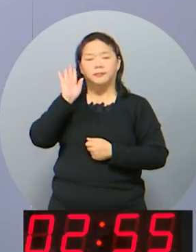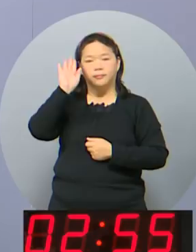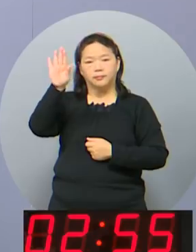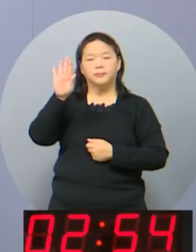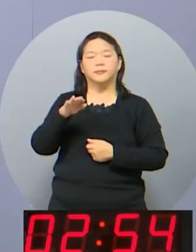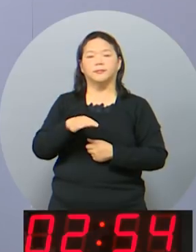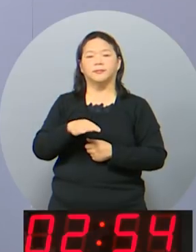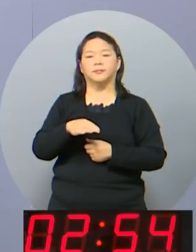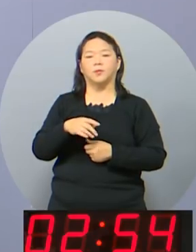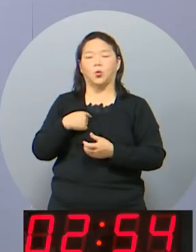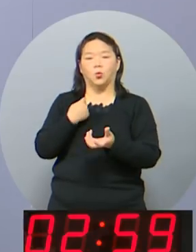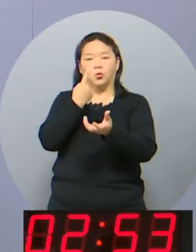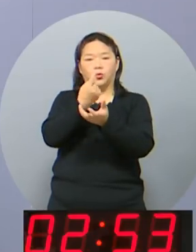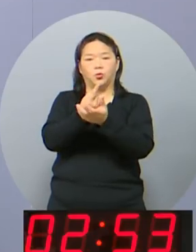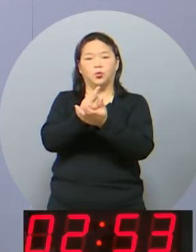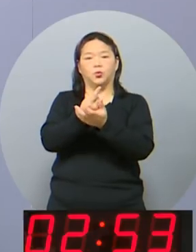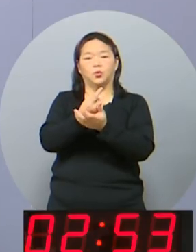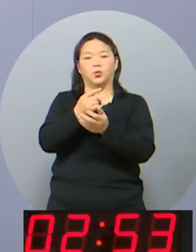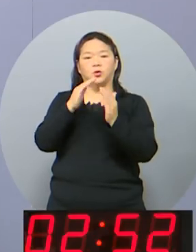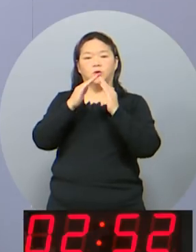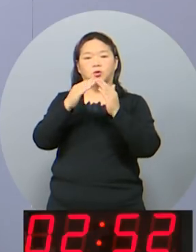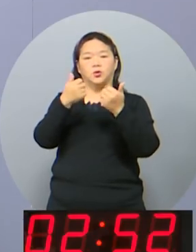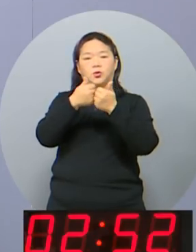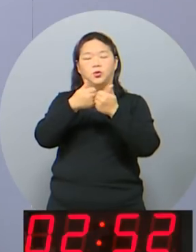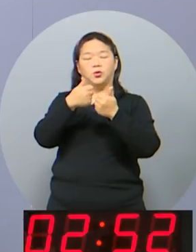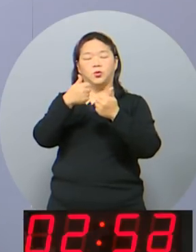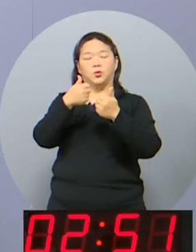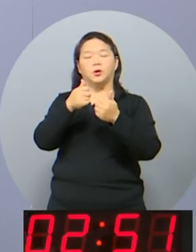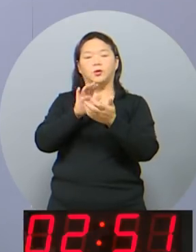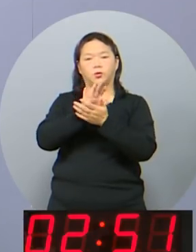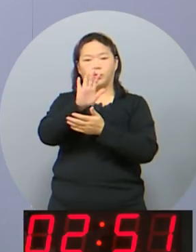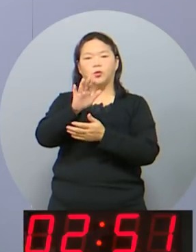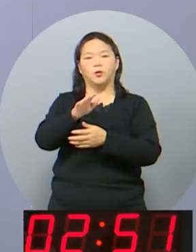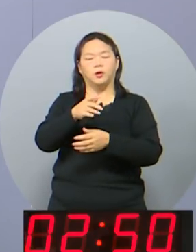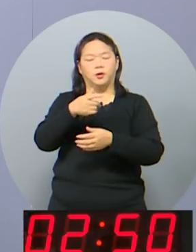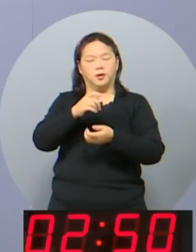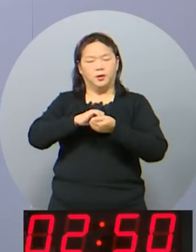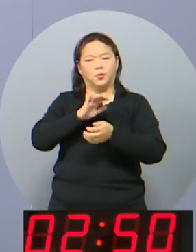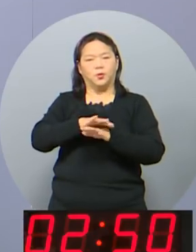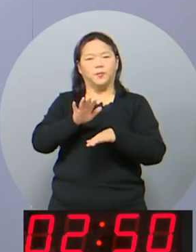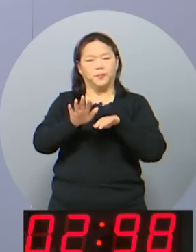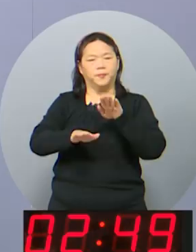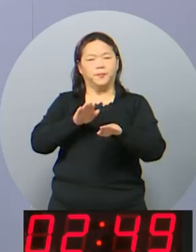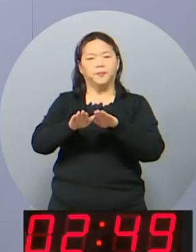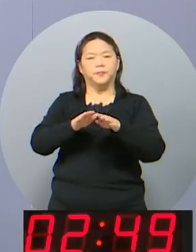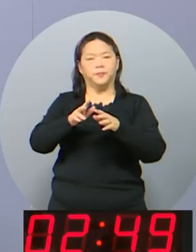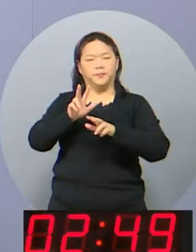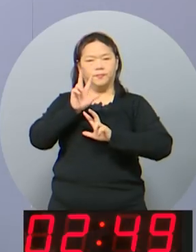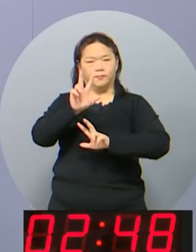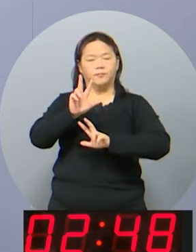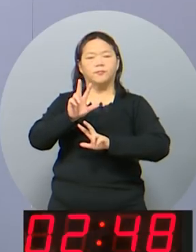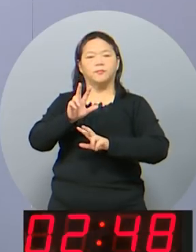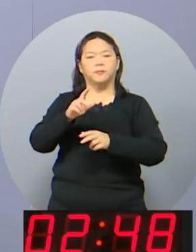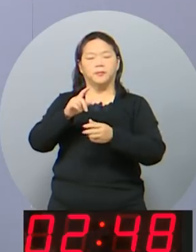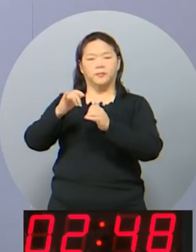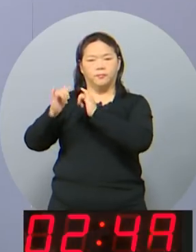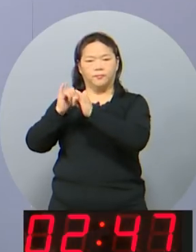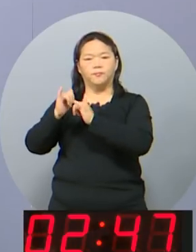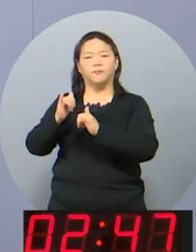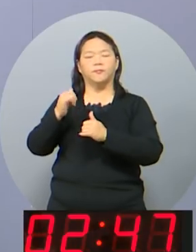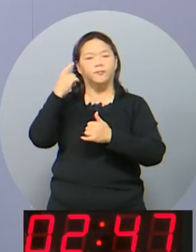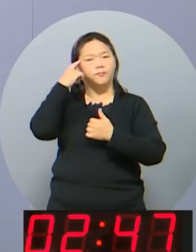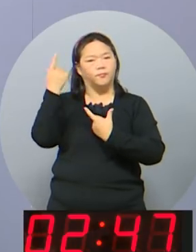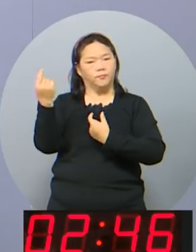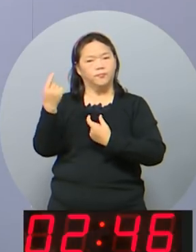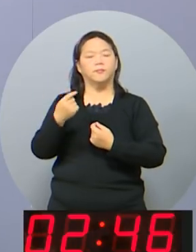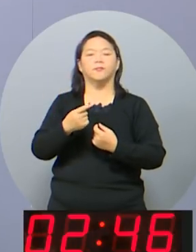议会的期间，我一定会一步一脚印，把民众的心声当作自己的心声。我也是父